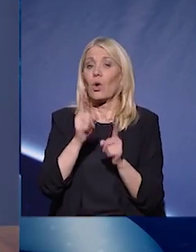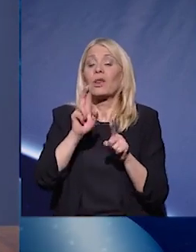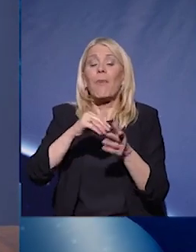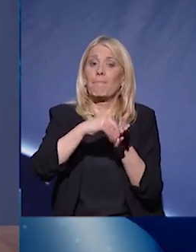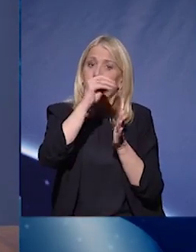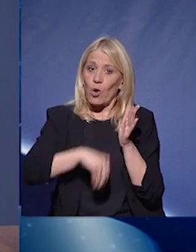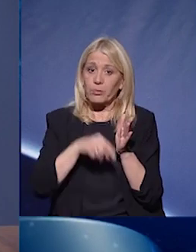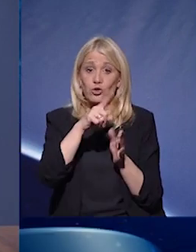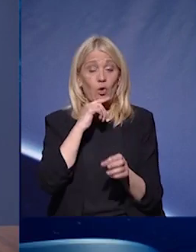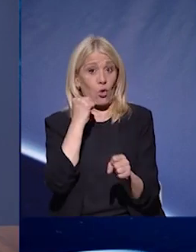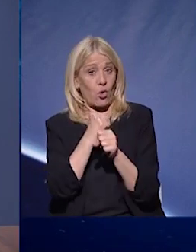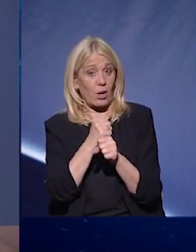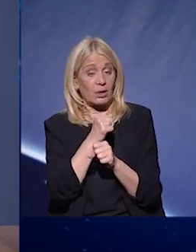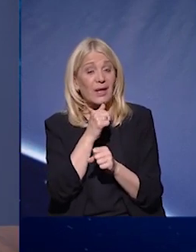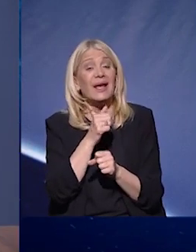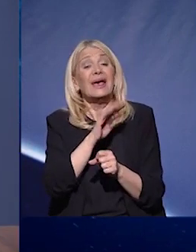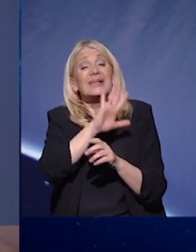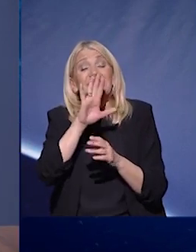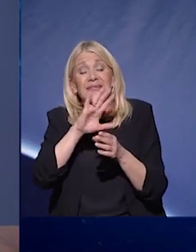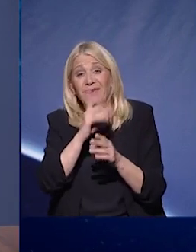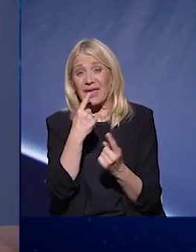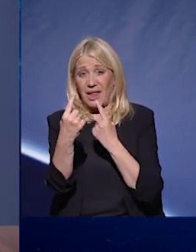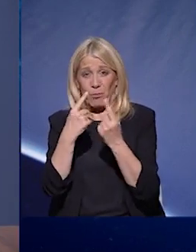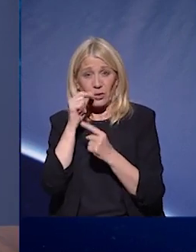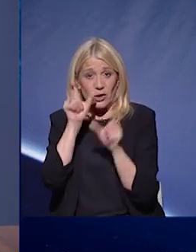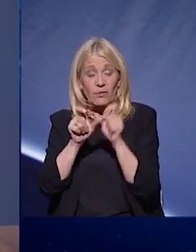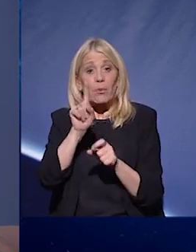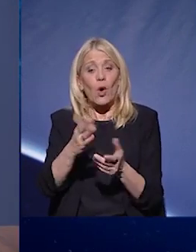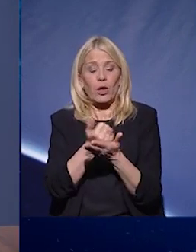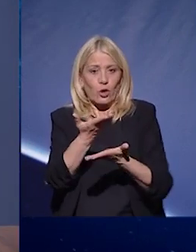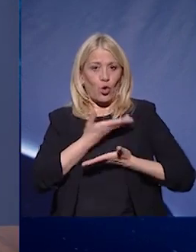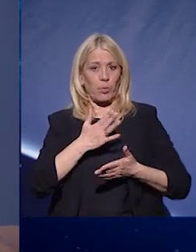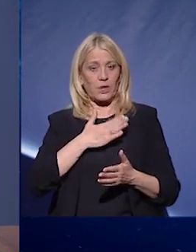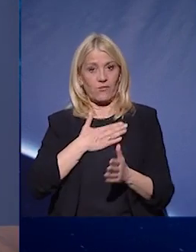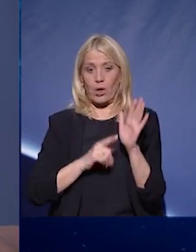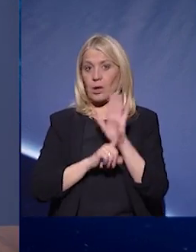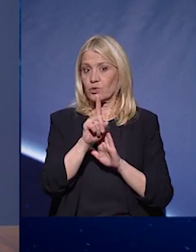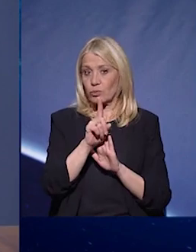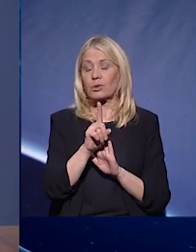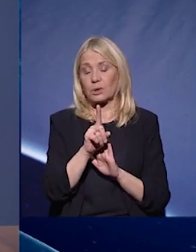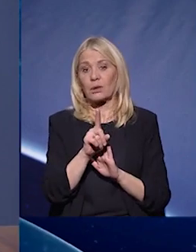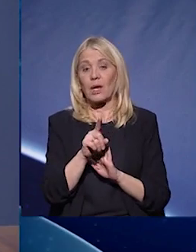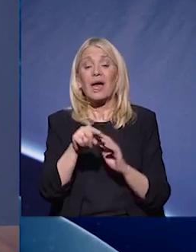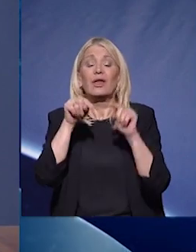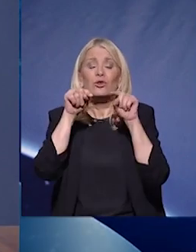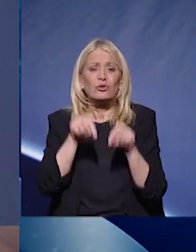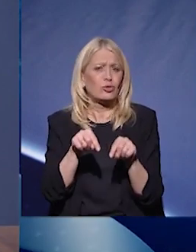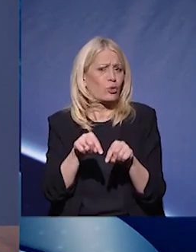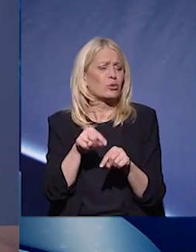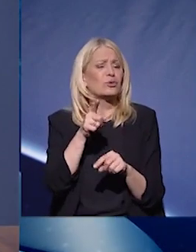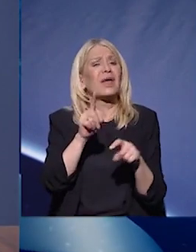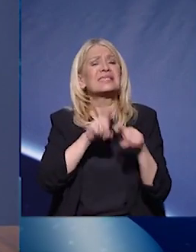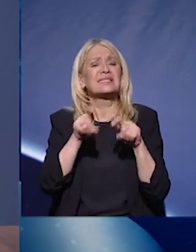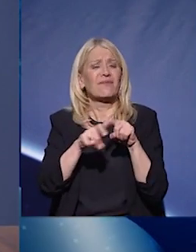potpis onoga koji je radio i svaki taj pojedinačno čovek mora da dobije svoj rezultat. E, to su te